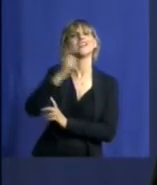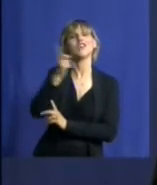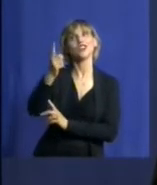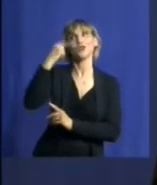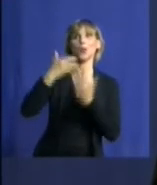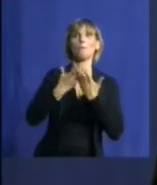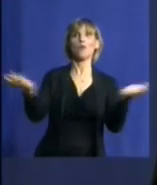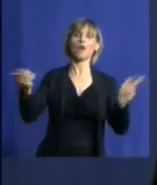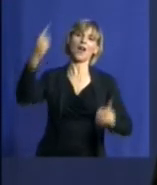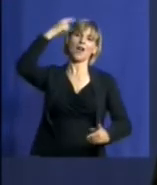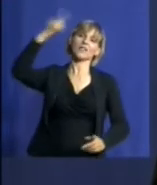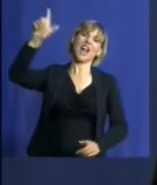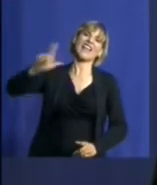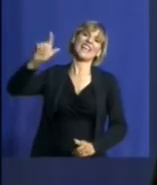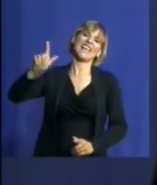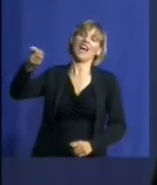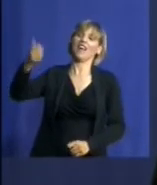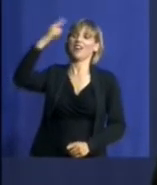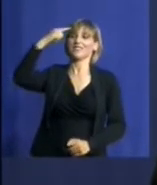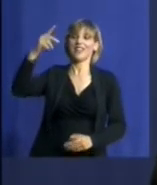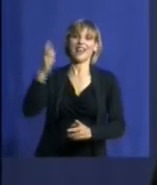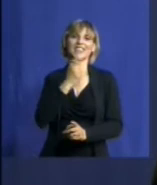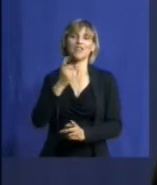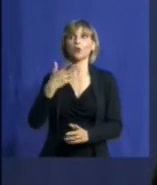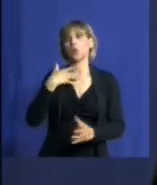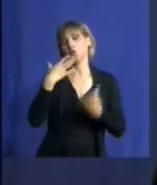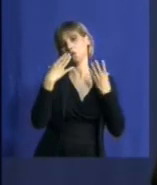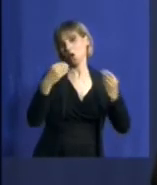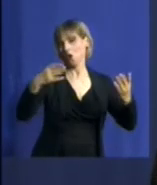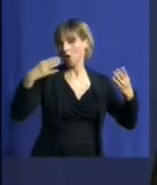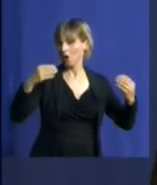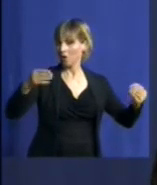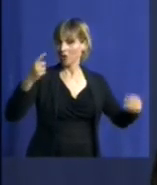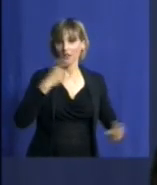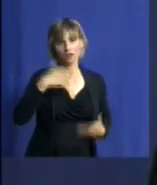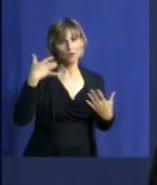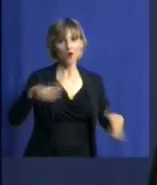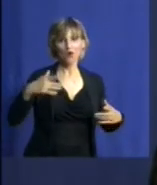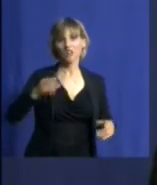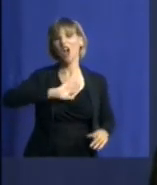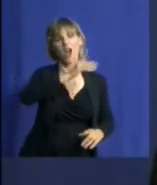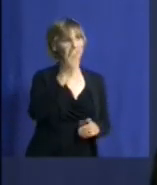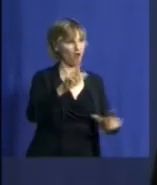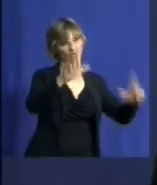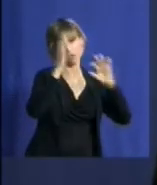sanno che Lia, Rebecca, ha questo difetto. Ma sono tanti, come gli altri si offendono.